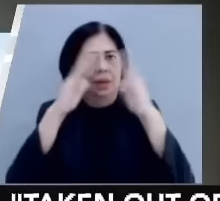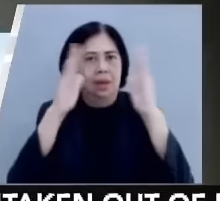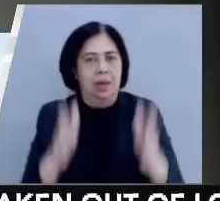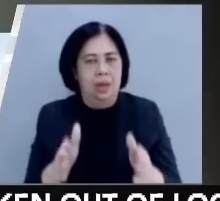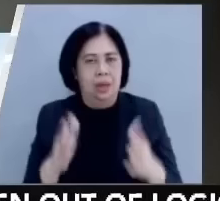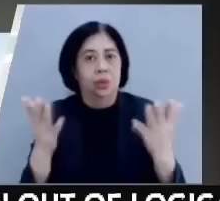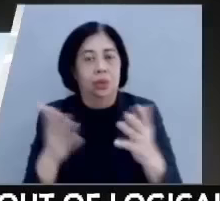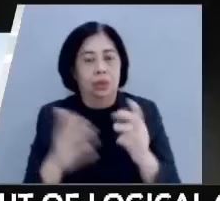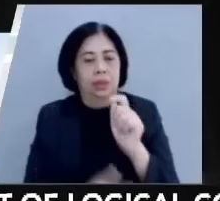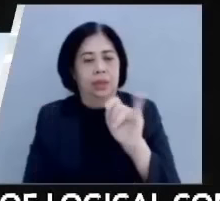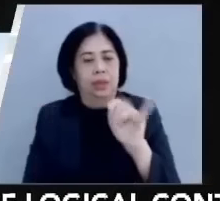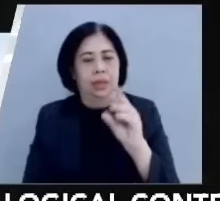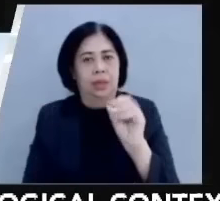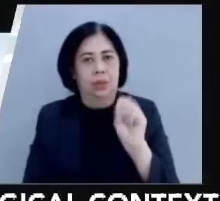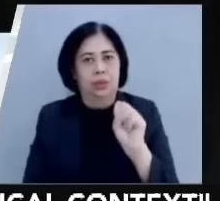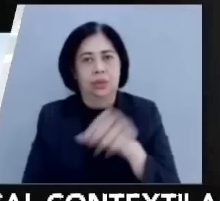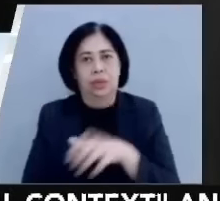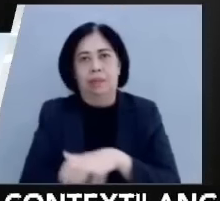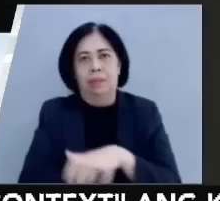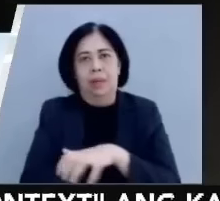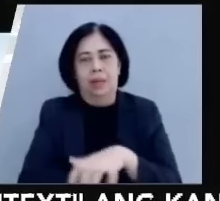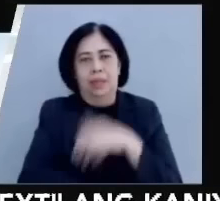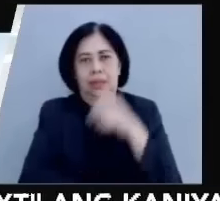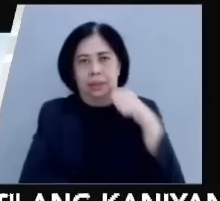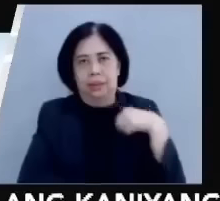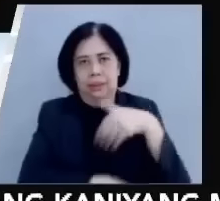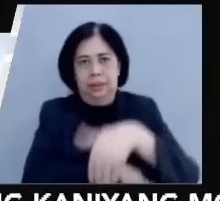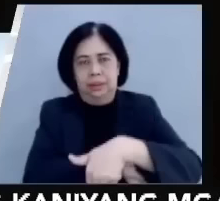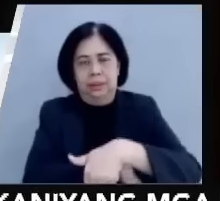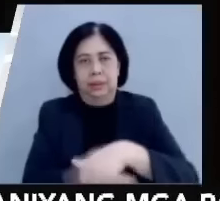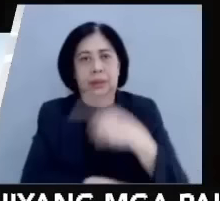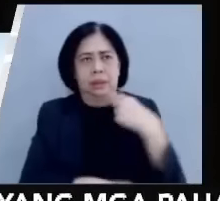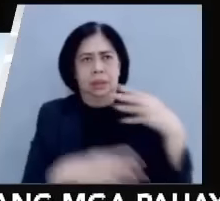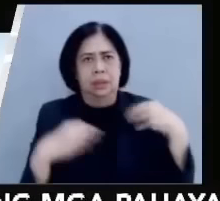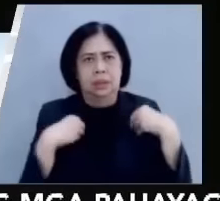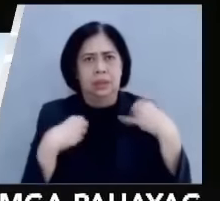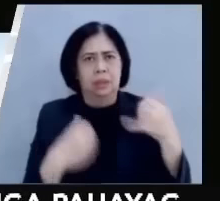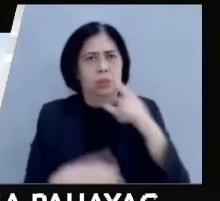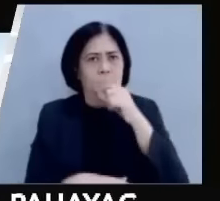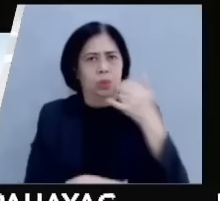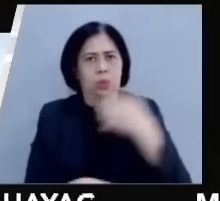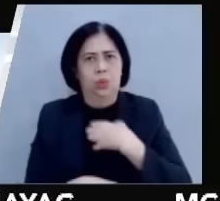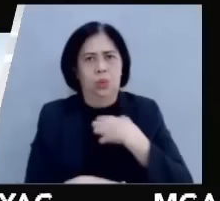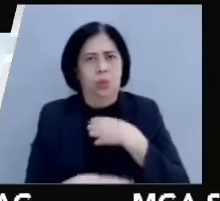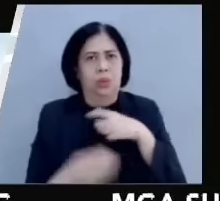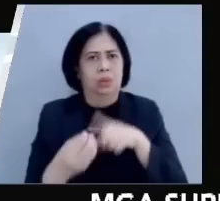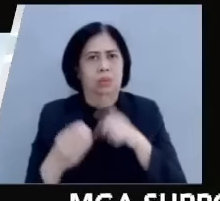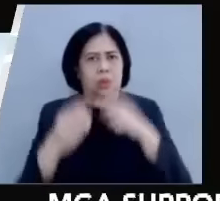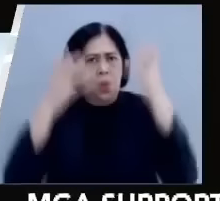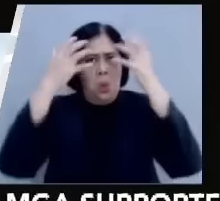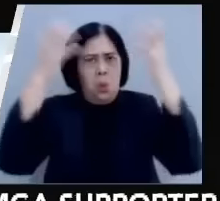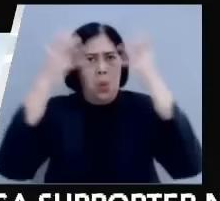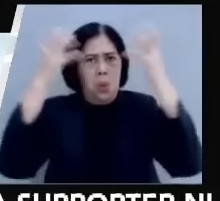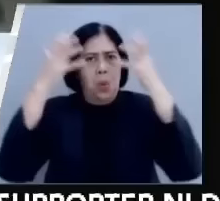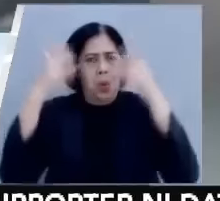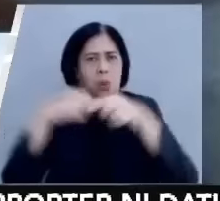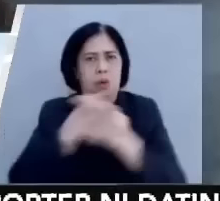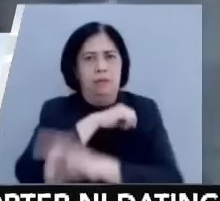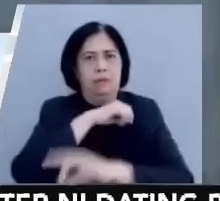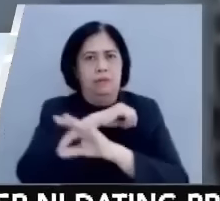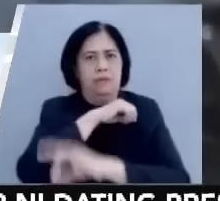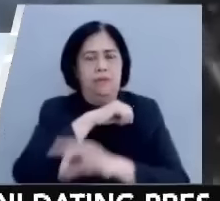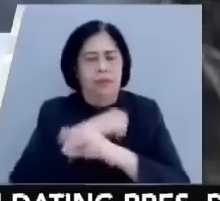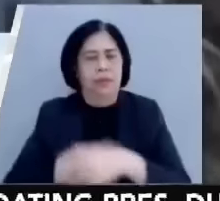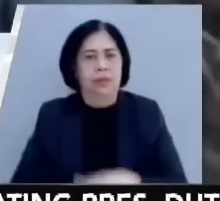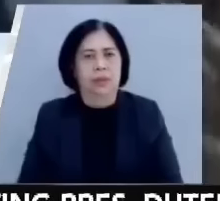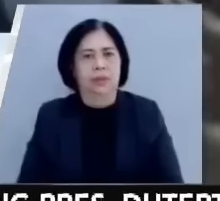Makati City kagabi. Ayon sa mga otoridad, nakatanggap sila ng sumbong tungkol sa pag-aamok umano ng dayuhang suspect.